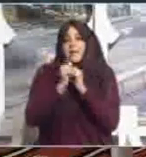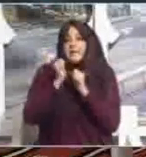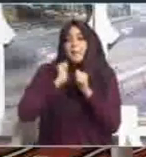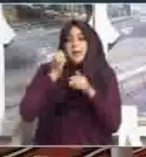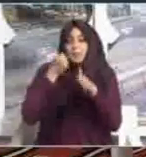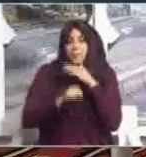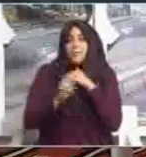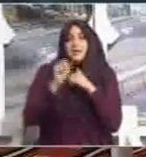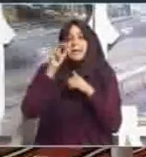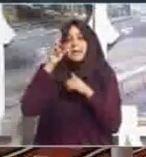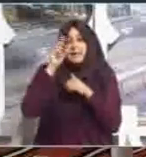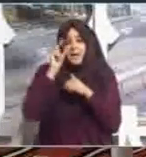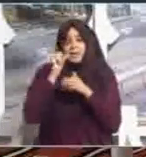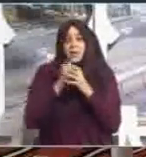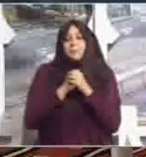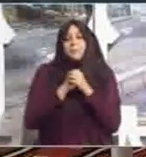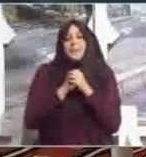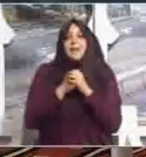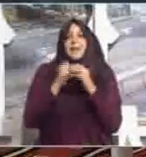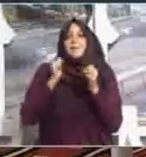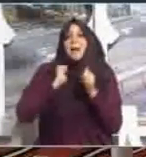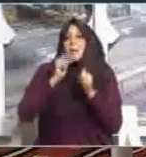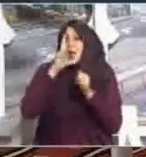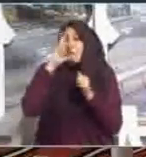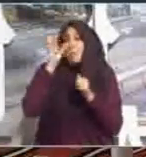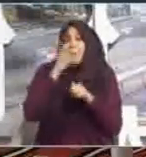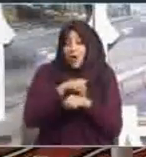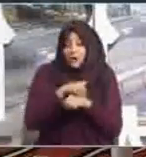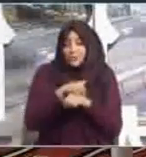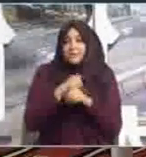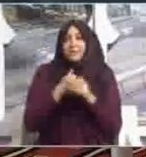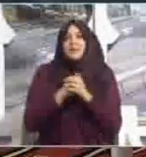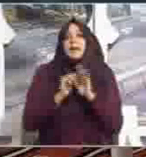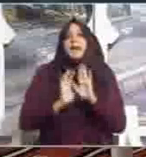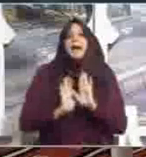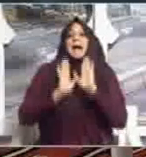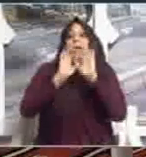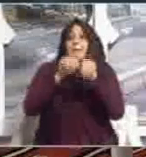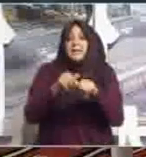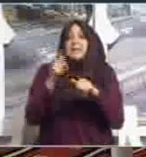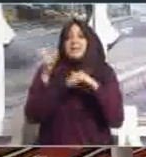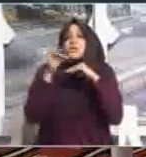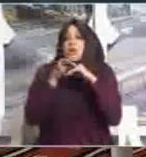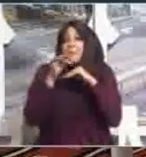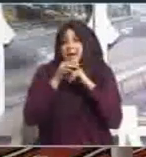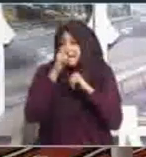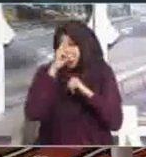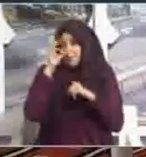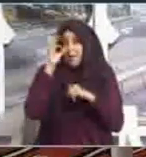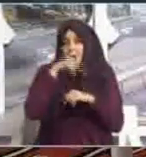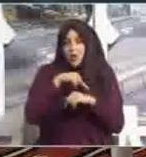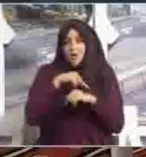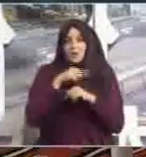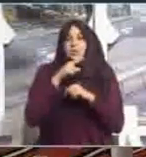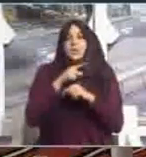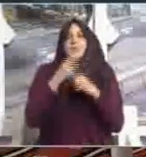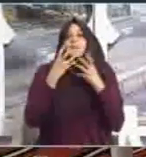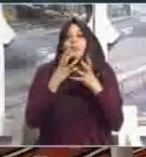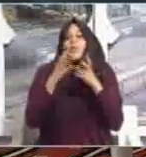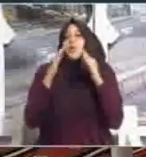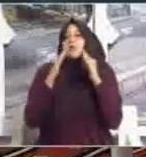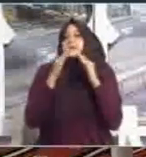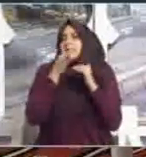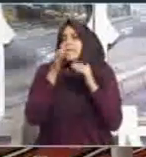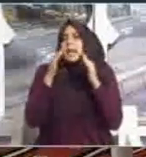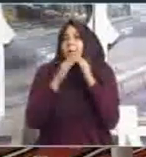الأم توفت قبل زوجها الذي يملك السكن. معي؟ هي